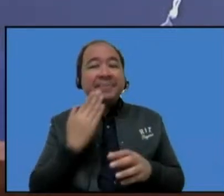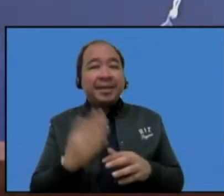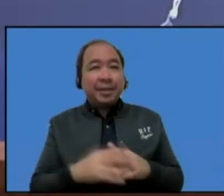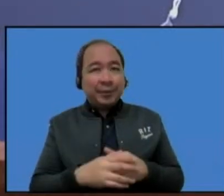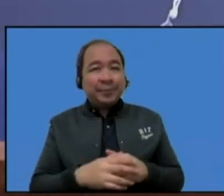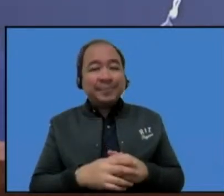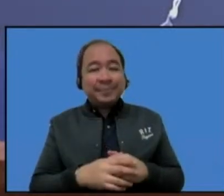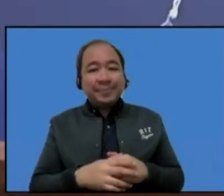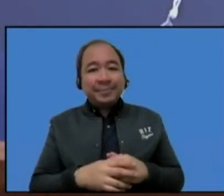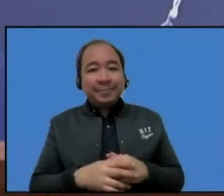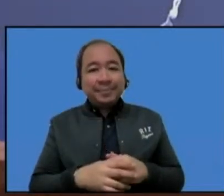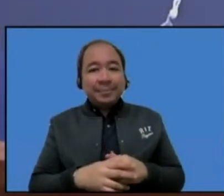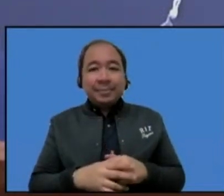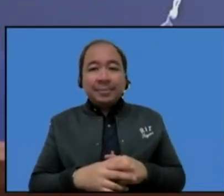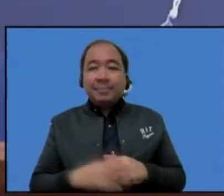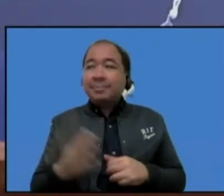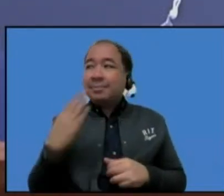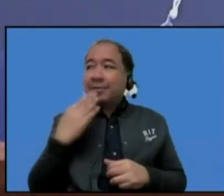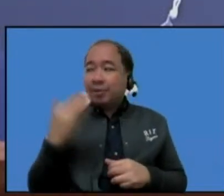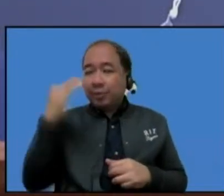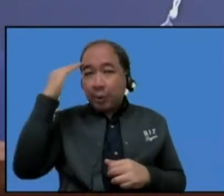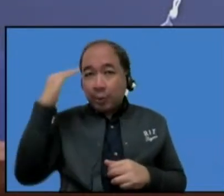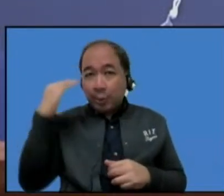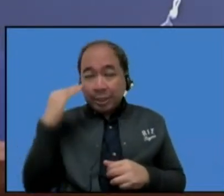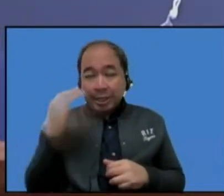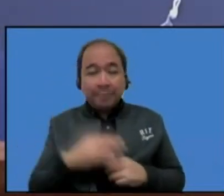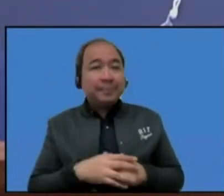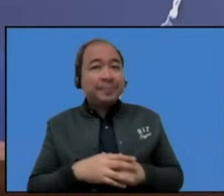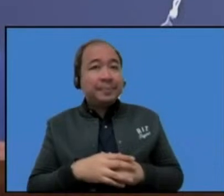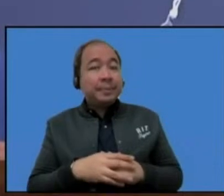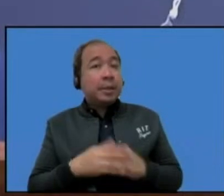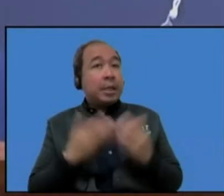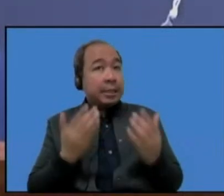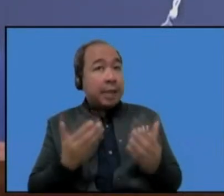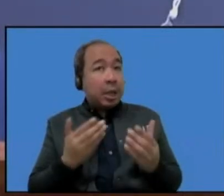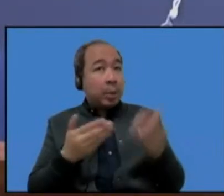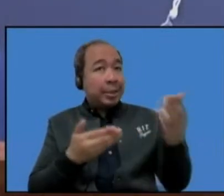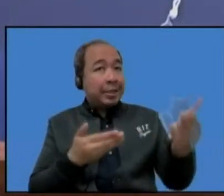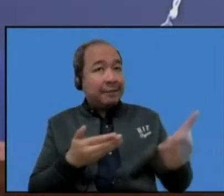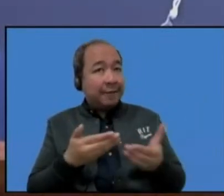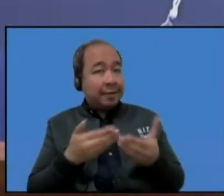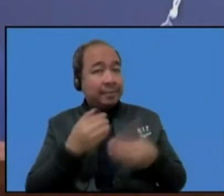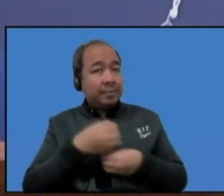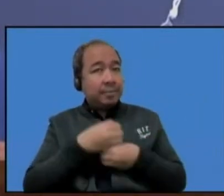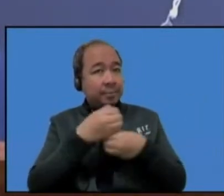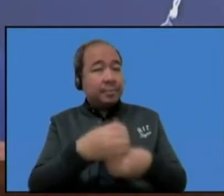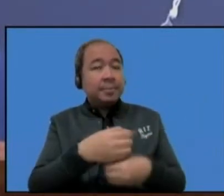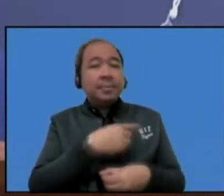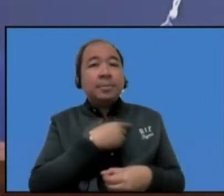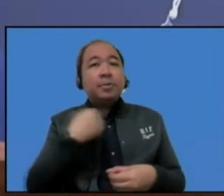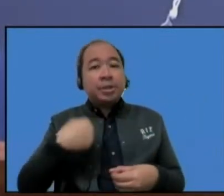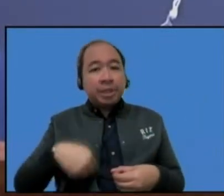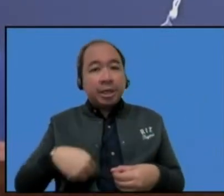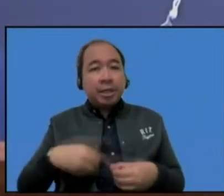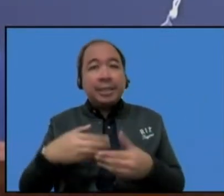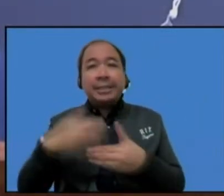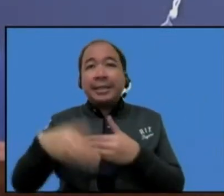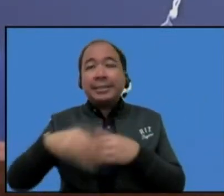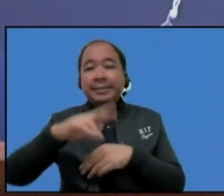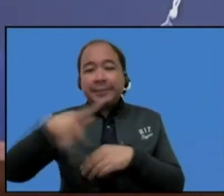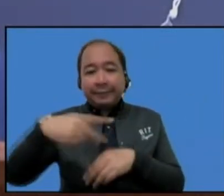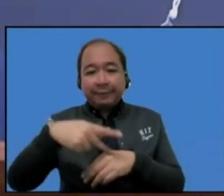Thank you, Republic of Korea. And now I invite the representative of China and followed by